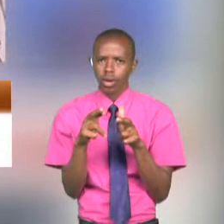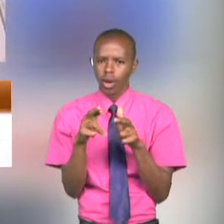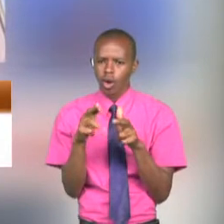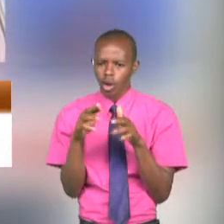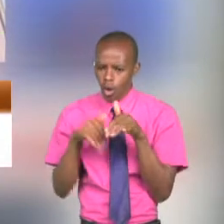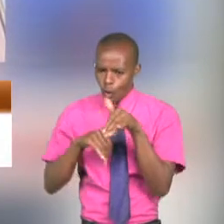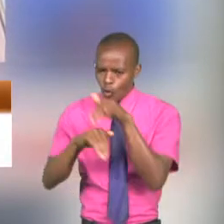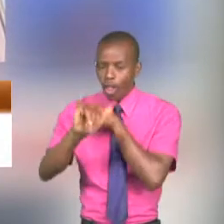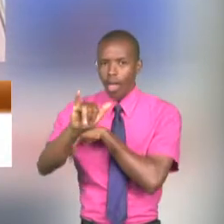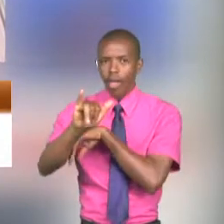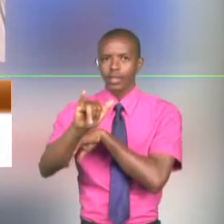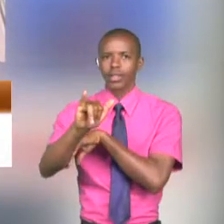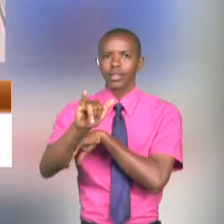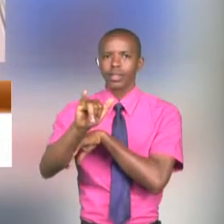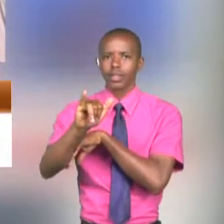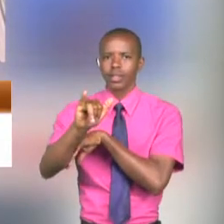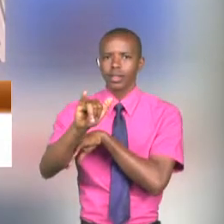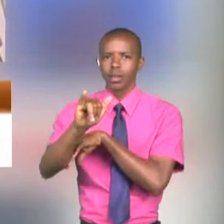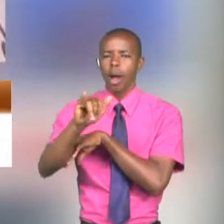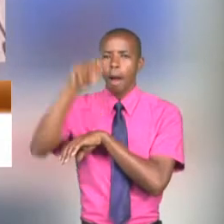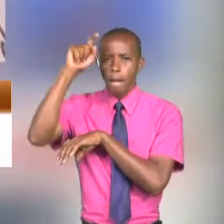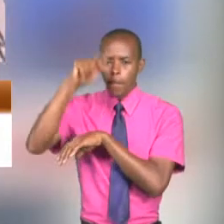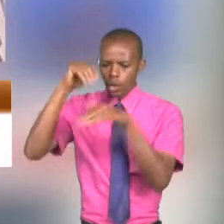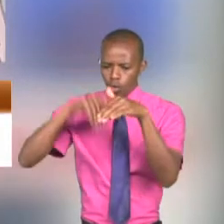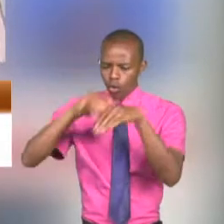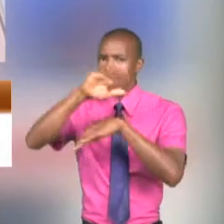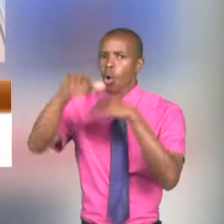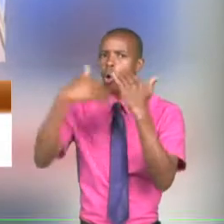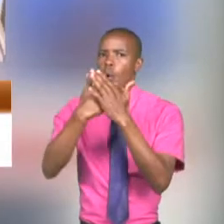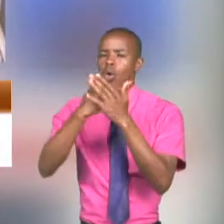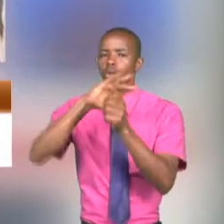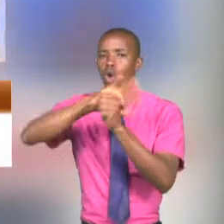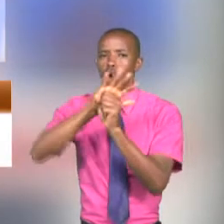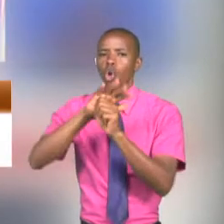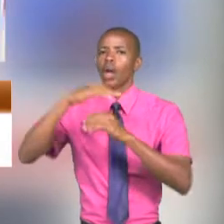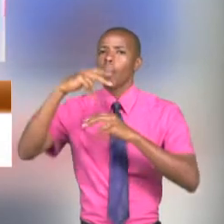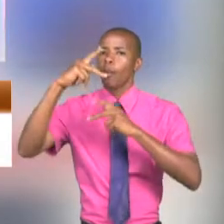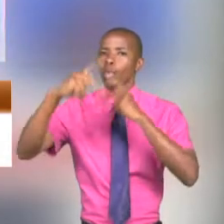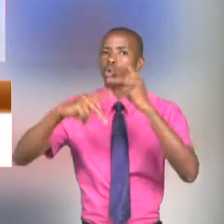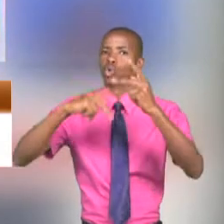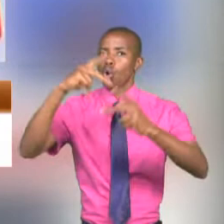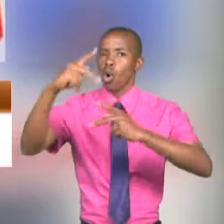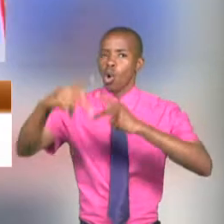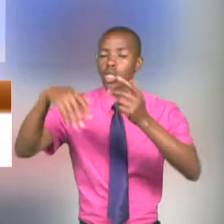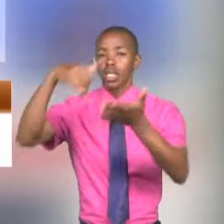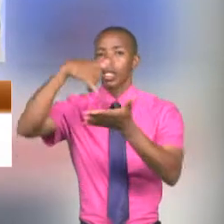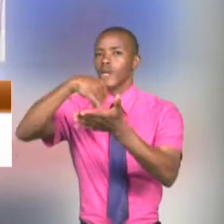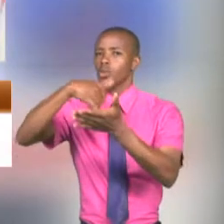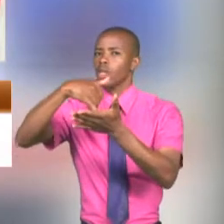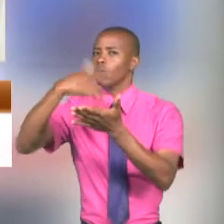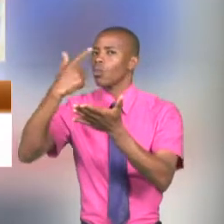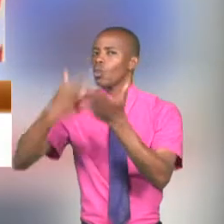so must observe all COVID protocols, including